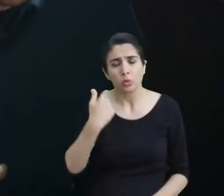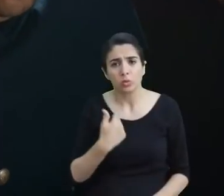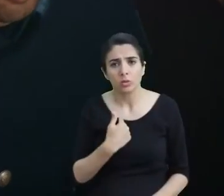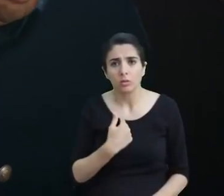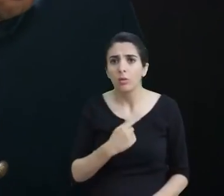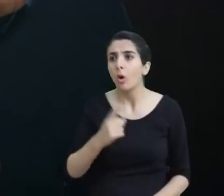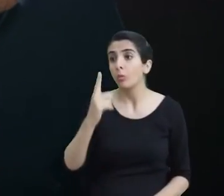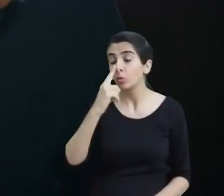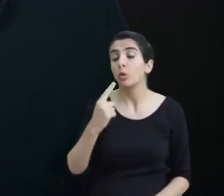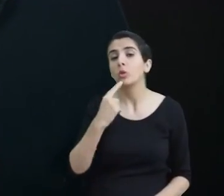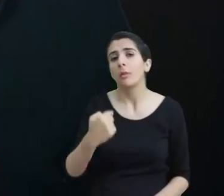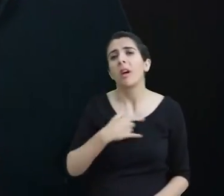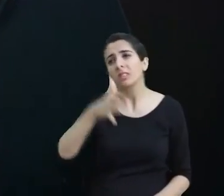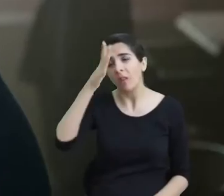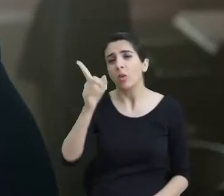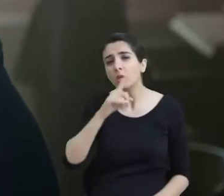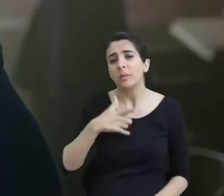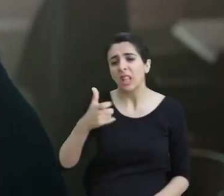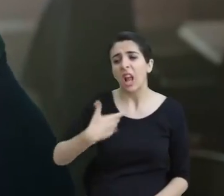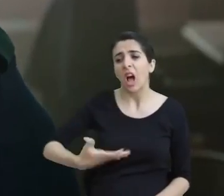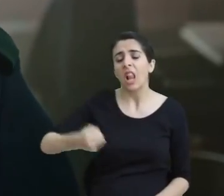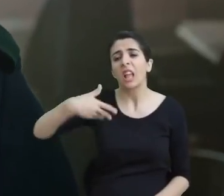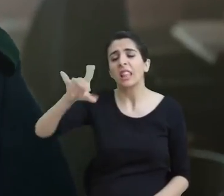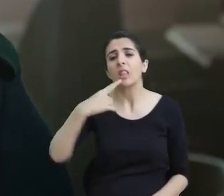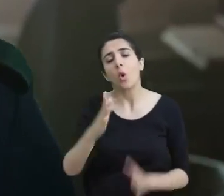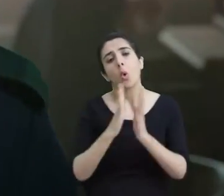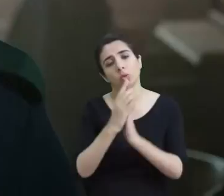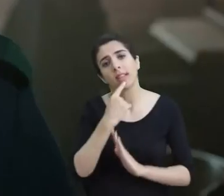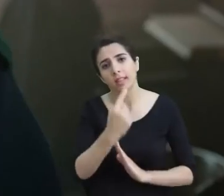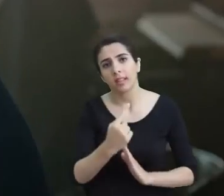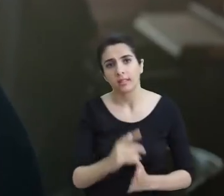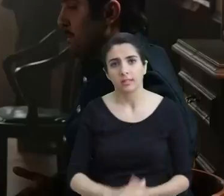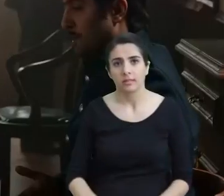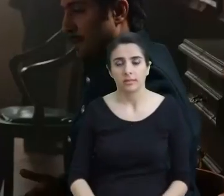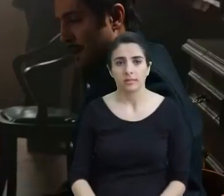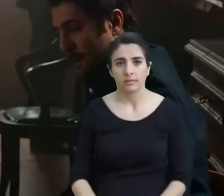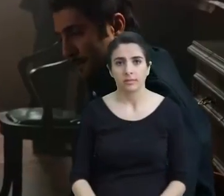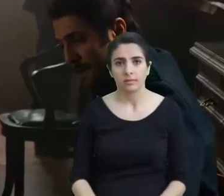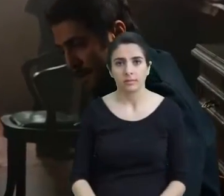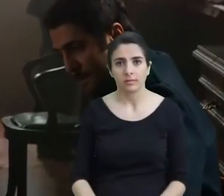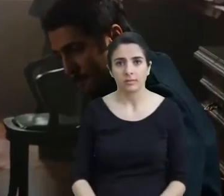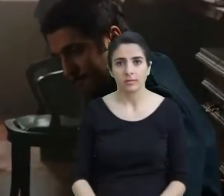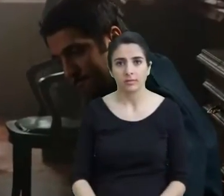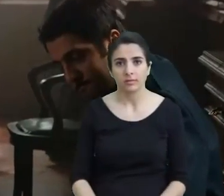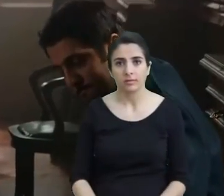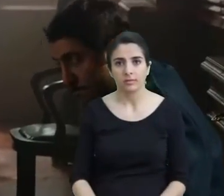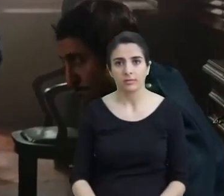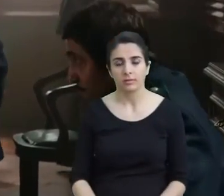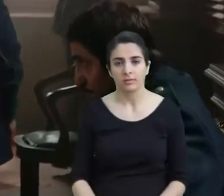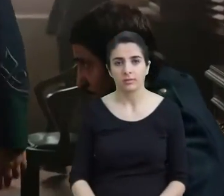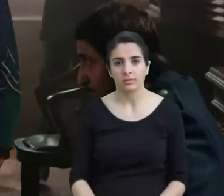düşünüyorum asıl. Amirim diyeceksin, ben saftirik olduğum için silahımı çaldılar diyeceksin. Özür dileyeceksin. Ya.